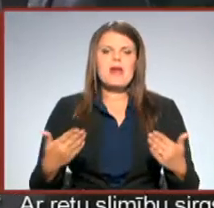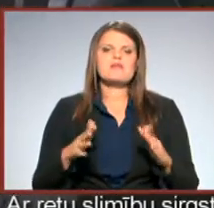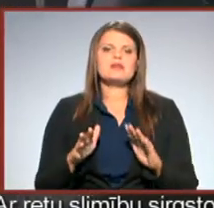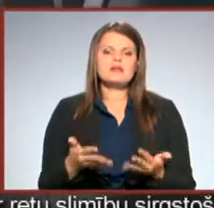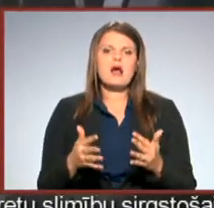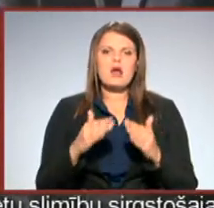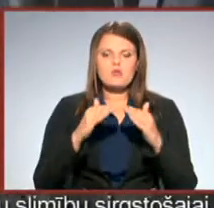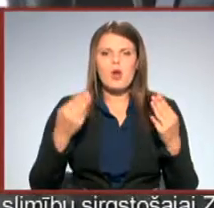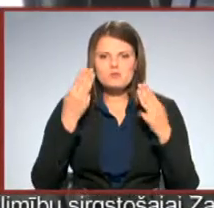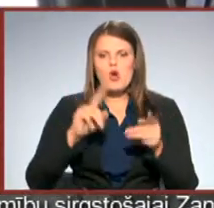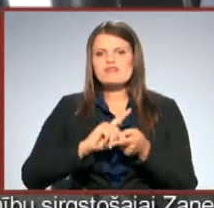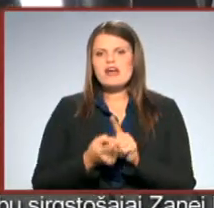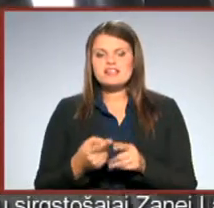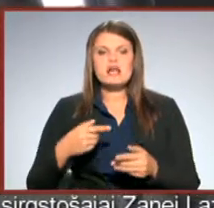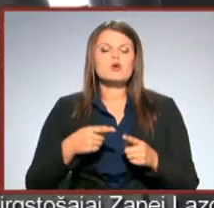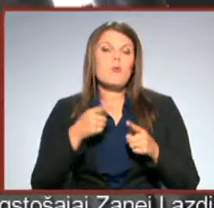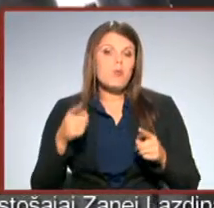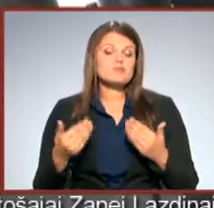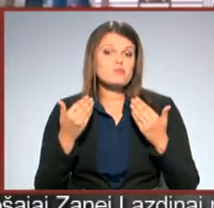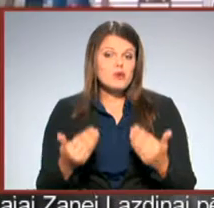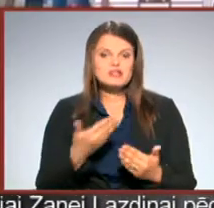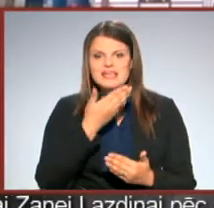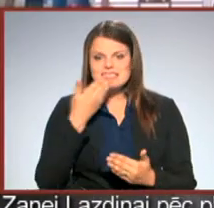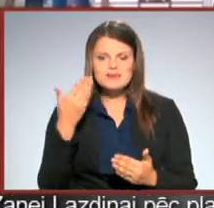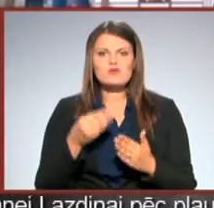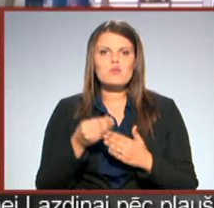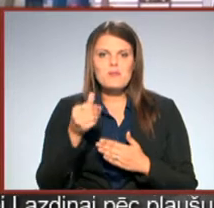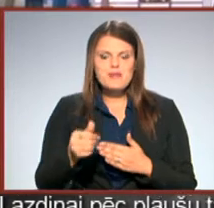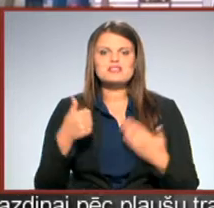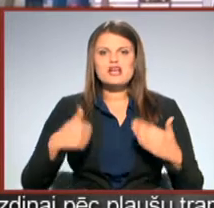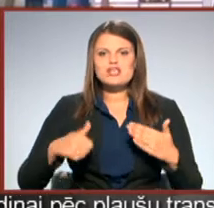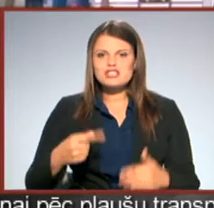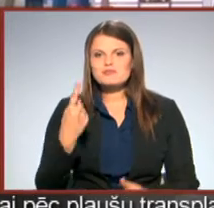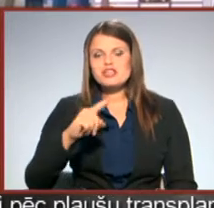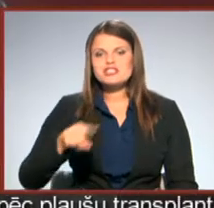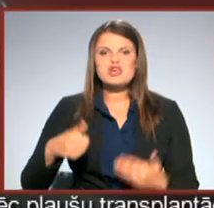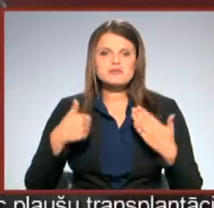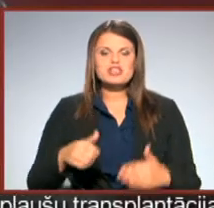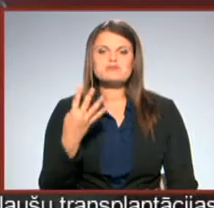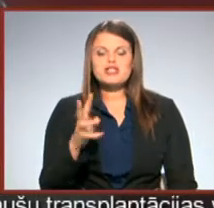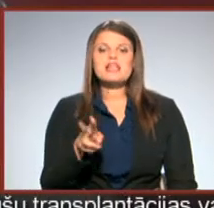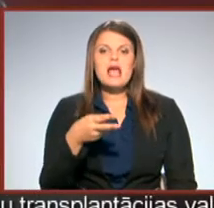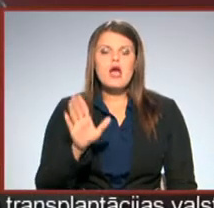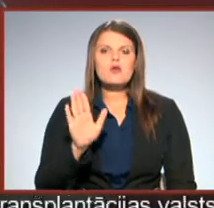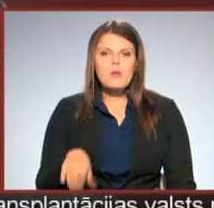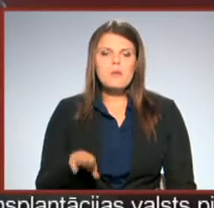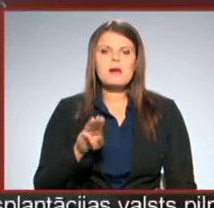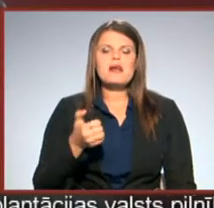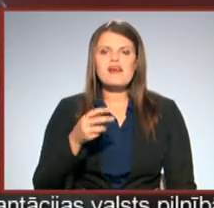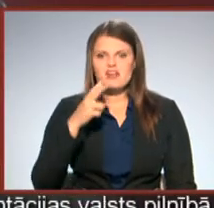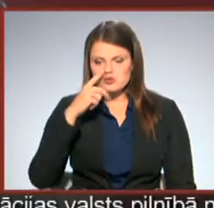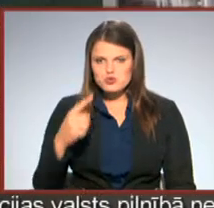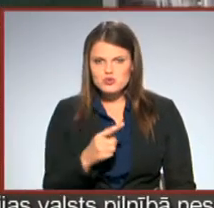katlumāja modernizēšanas etaps. Pašreizējais siltumenerģijas tarifs Rēzeknē ir 61,64 eiro par megavatu stundu